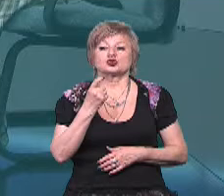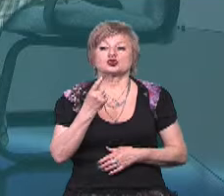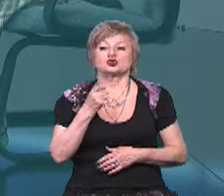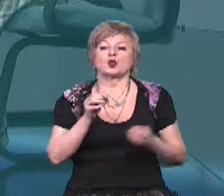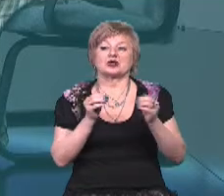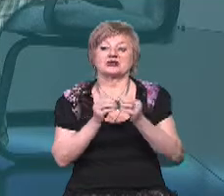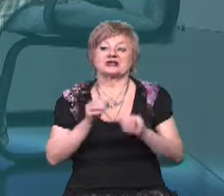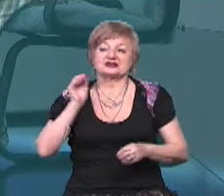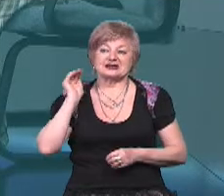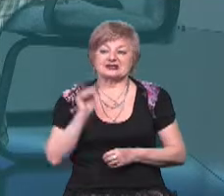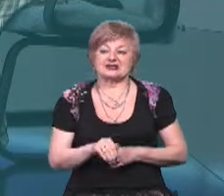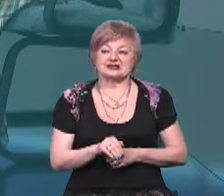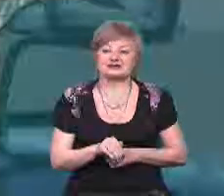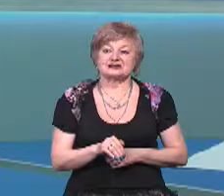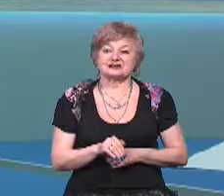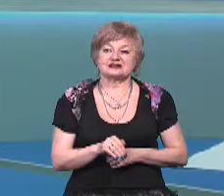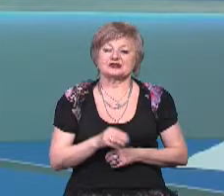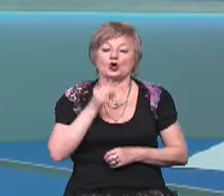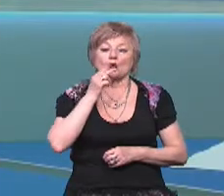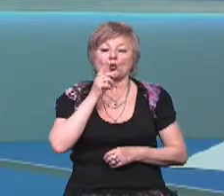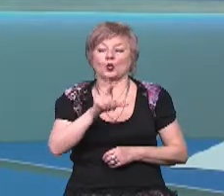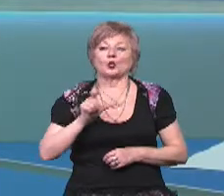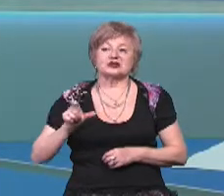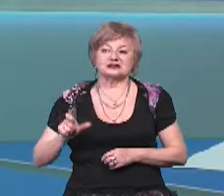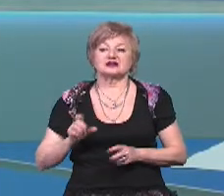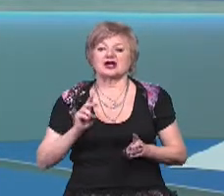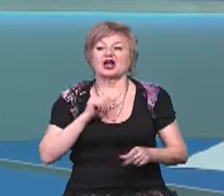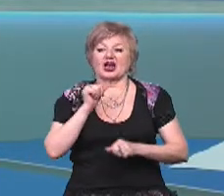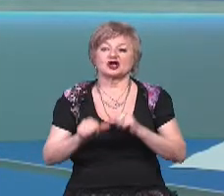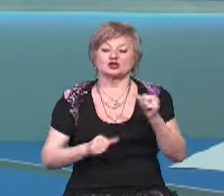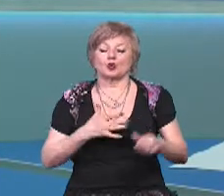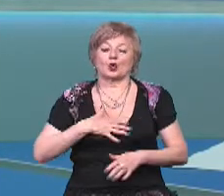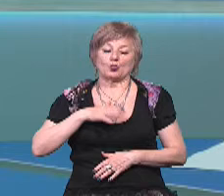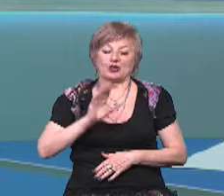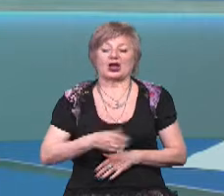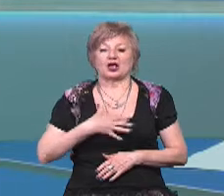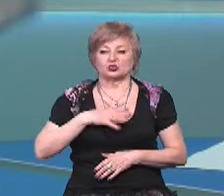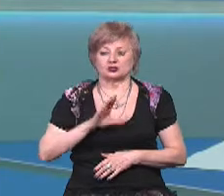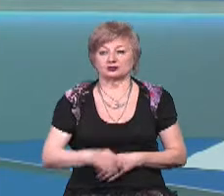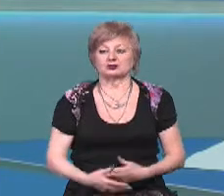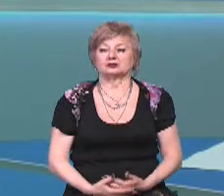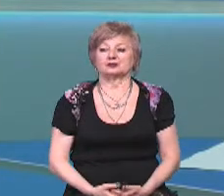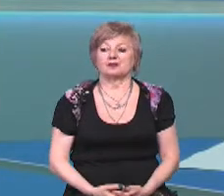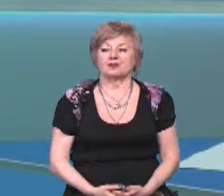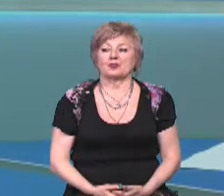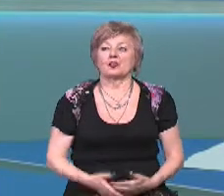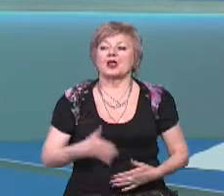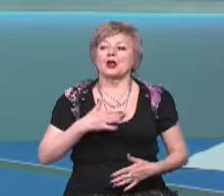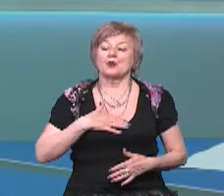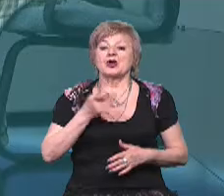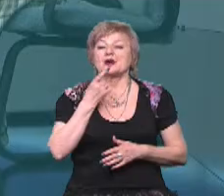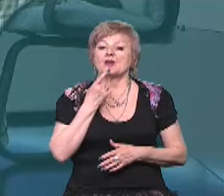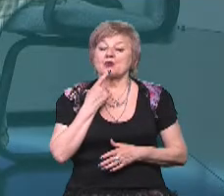110 тисяч курців щороку вмирають. Ми